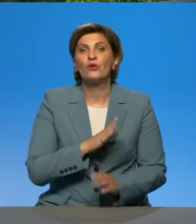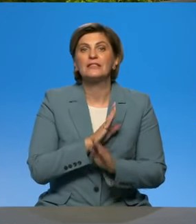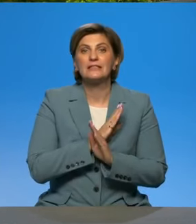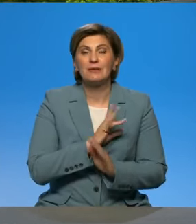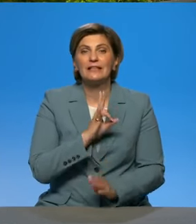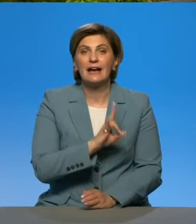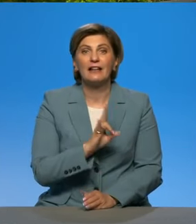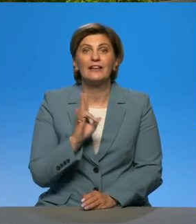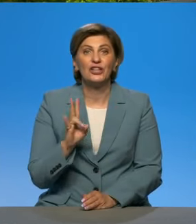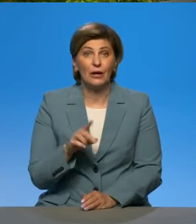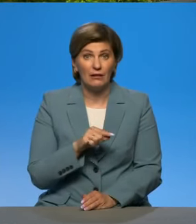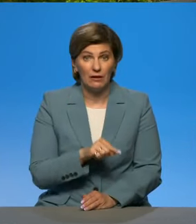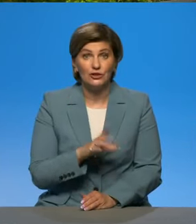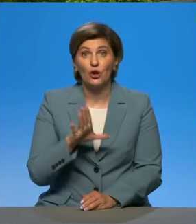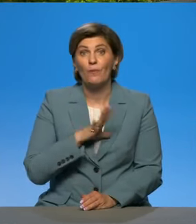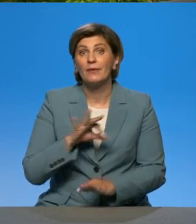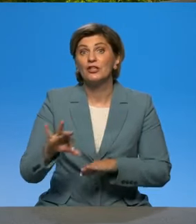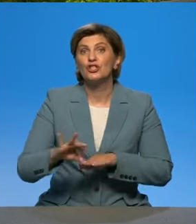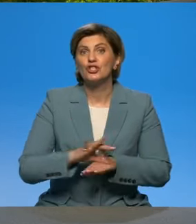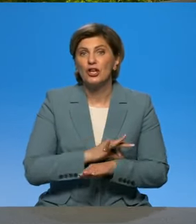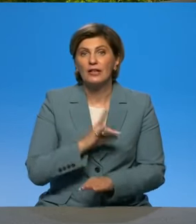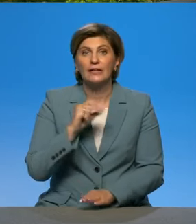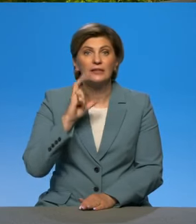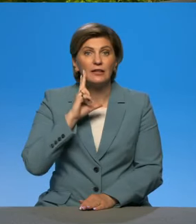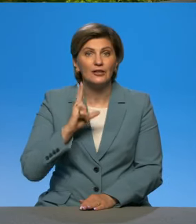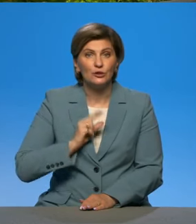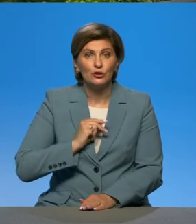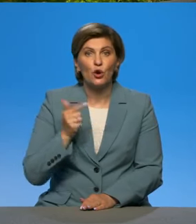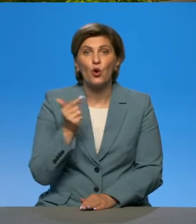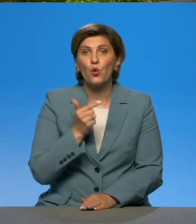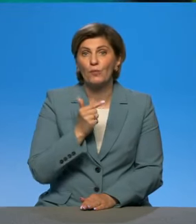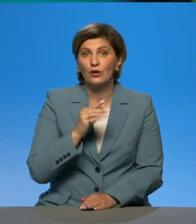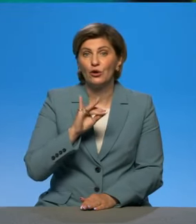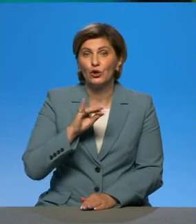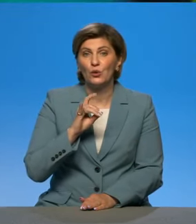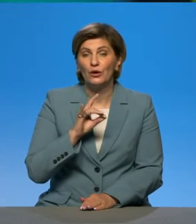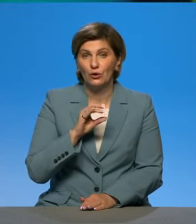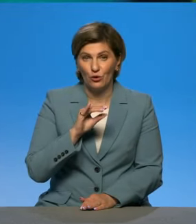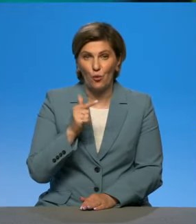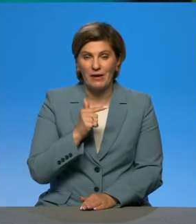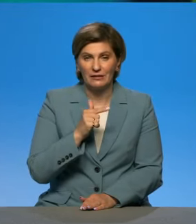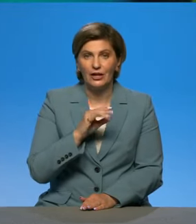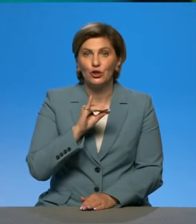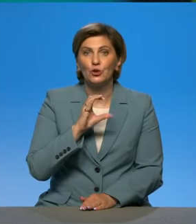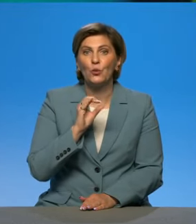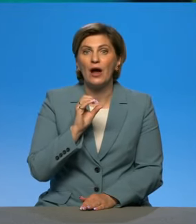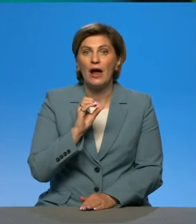Николаевича он был женат на дочери губернатора Южного Уэльса. И этот брак